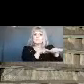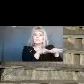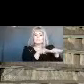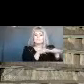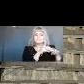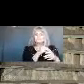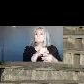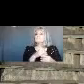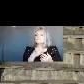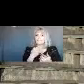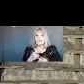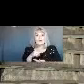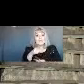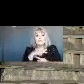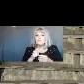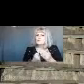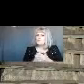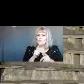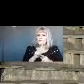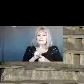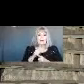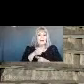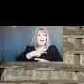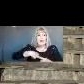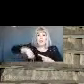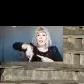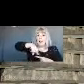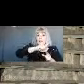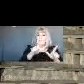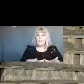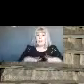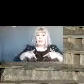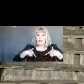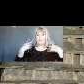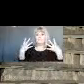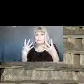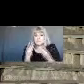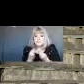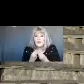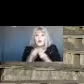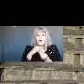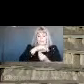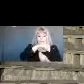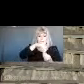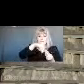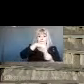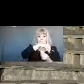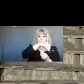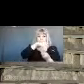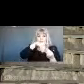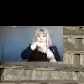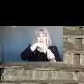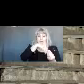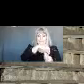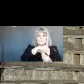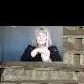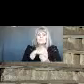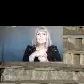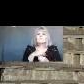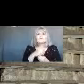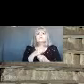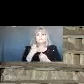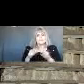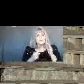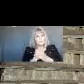hulle? Hulle lewe as een familie. In ons dag het ons baie keer sulke goed waar mense as 'n